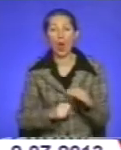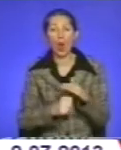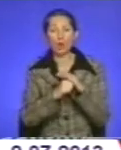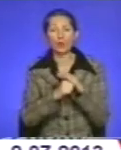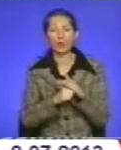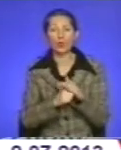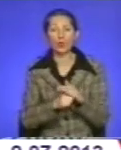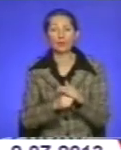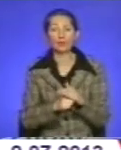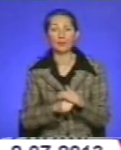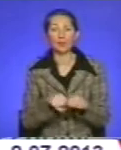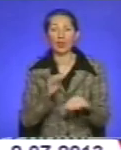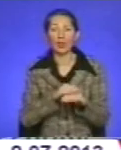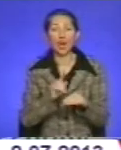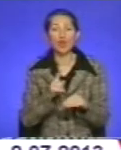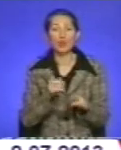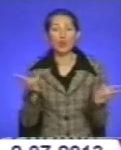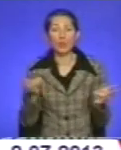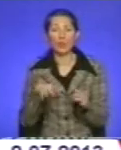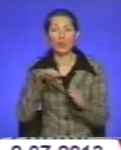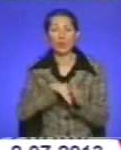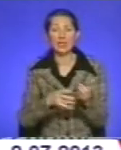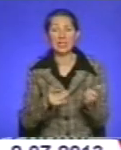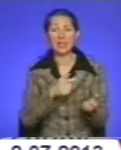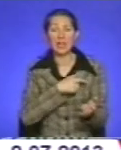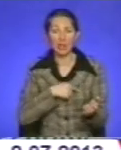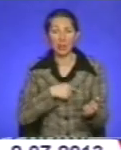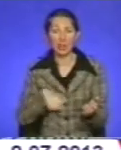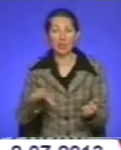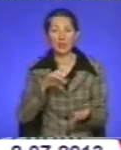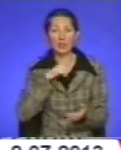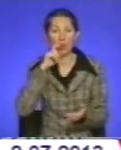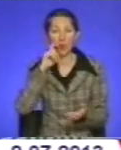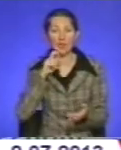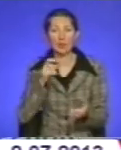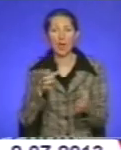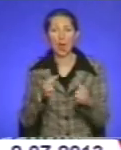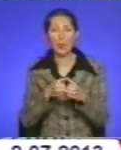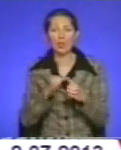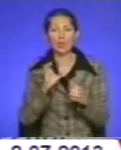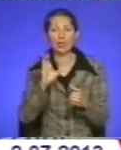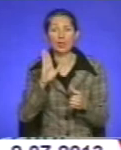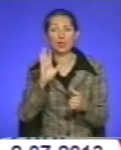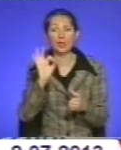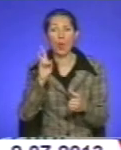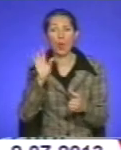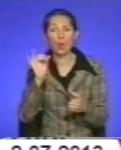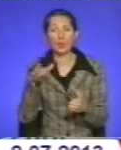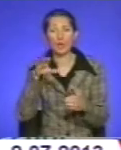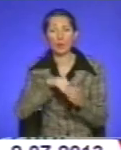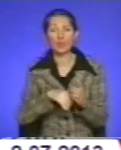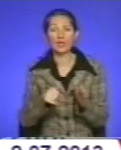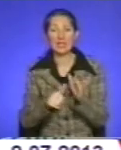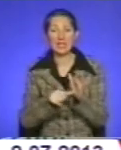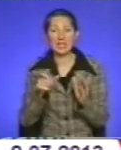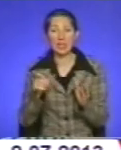чому потрібно вводити ще депутатів Всеукраїнського об'єднання «Свобода», якщо їх ходить найменше. Тобто 6 чоловік було присутньо сьогодні зареєстрованих